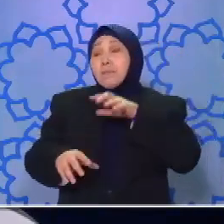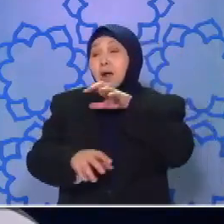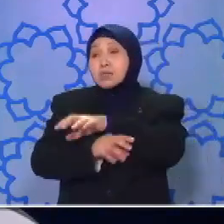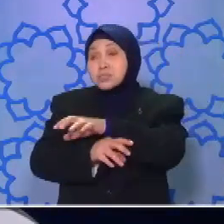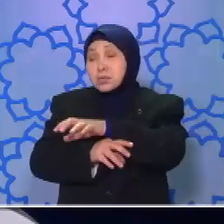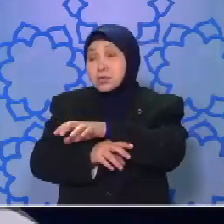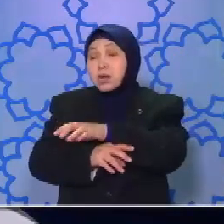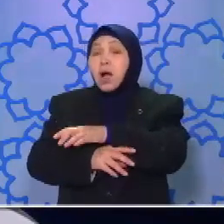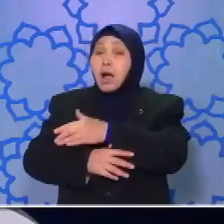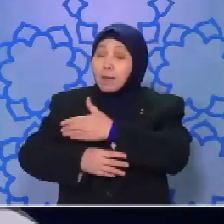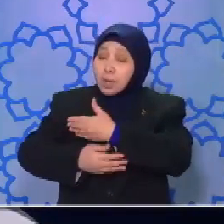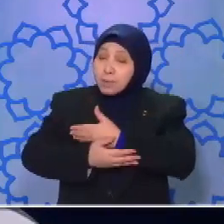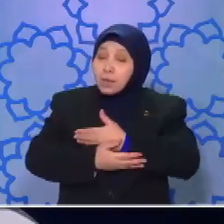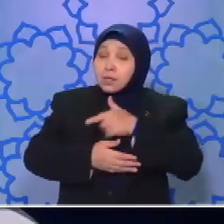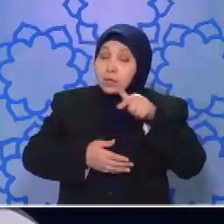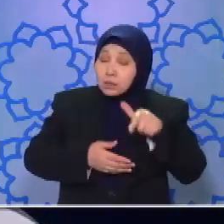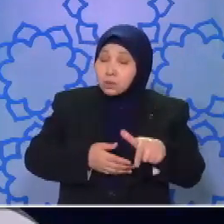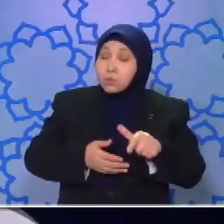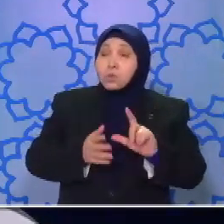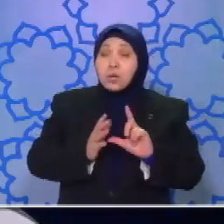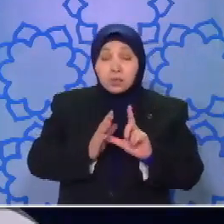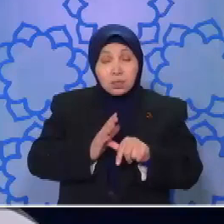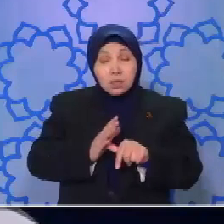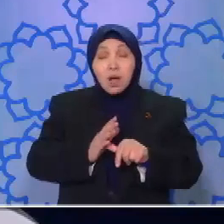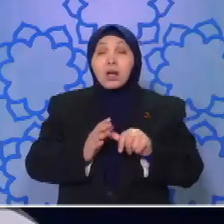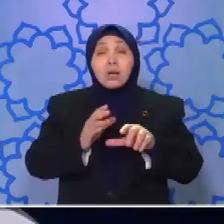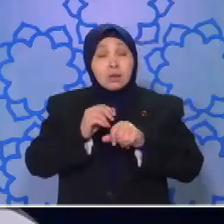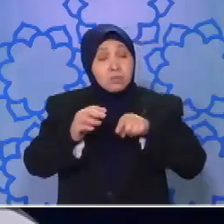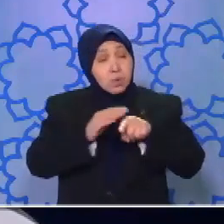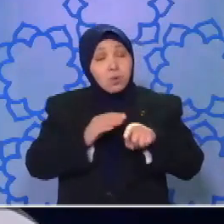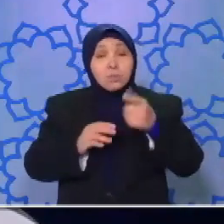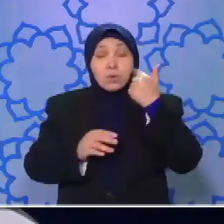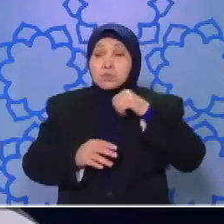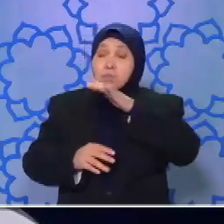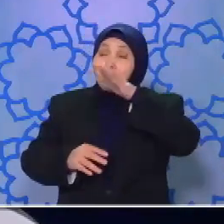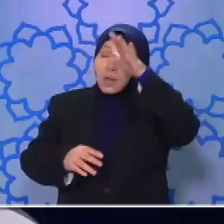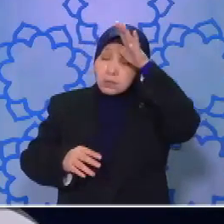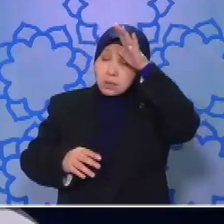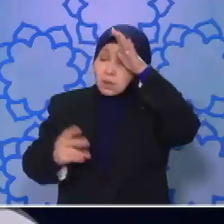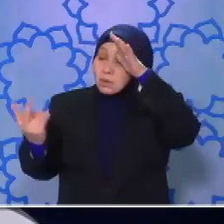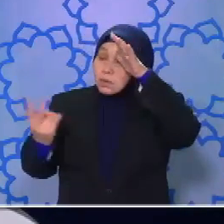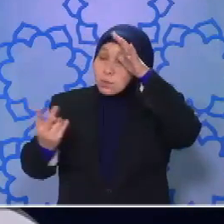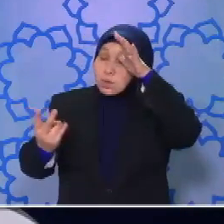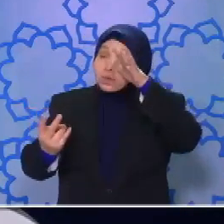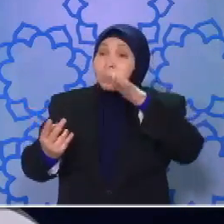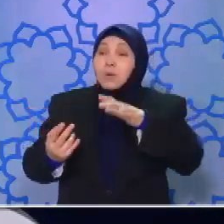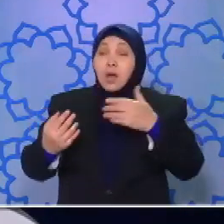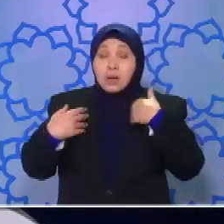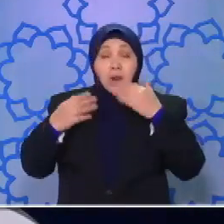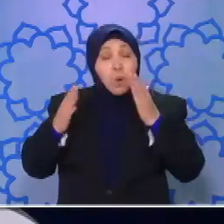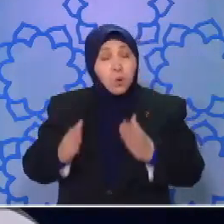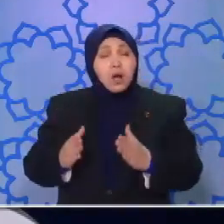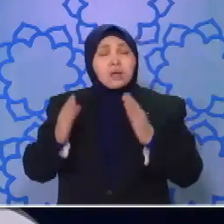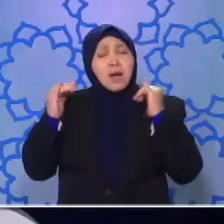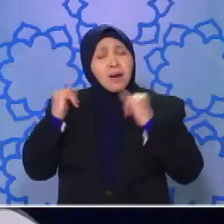ya, anak kecil itu fakana abawahu mu'minain ya, ayahnya ataupun kedua ibu bapanya adalah mu'minain,